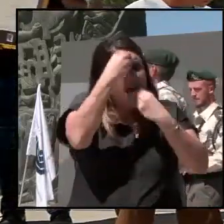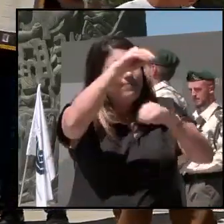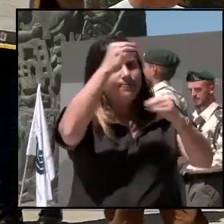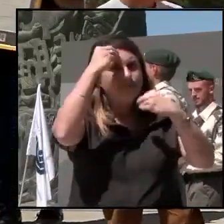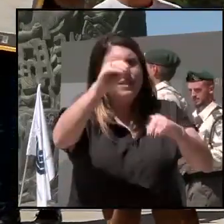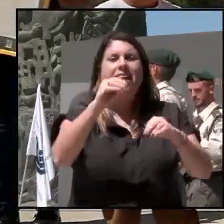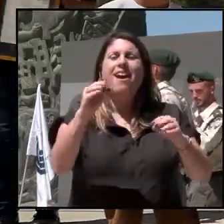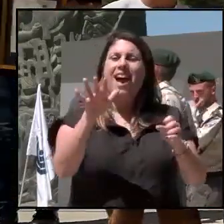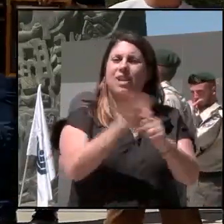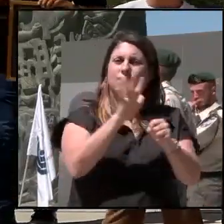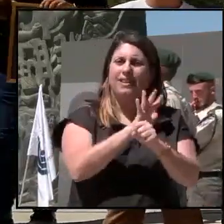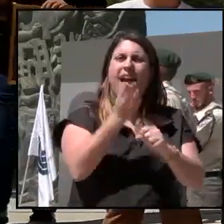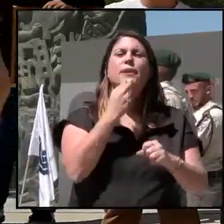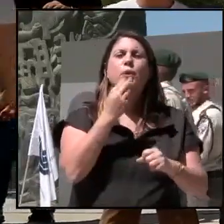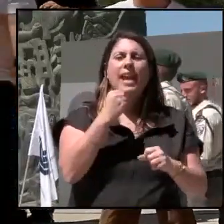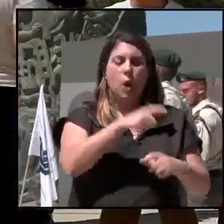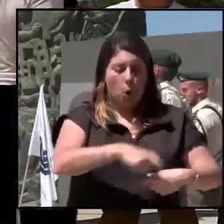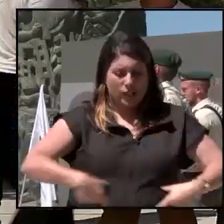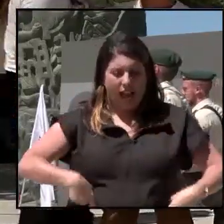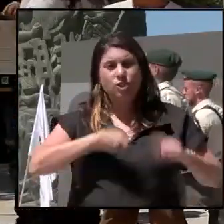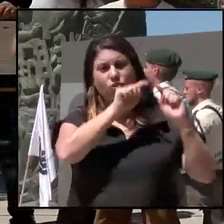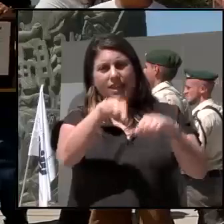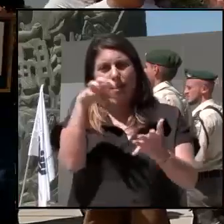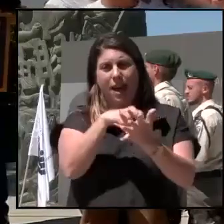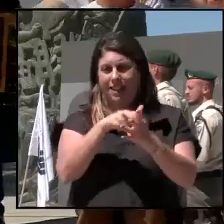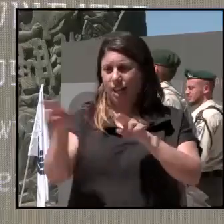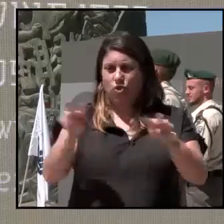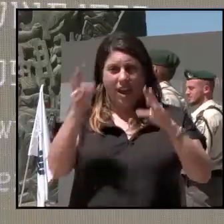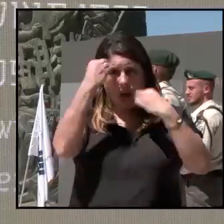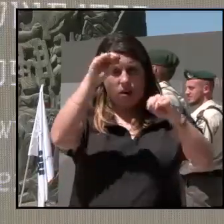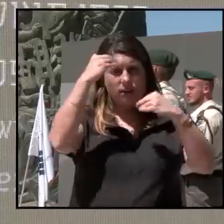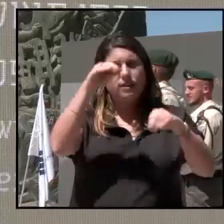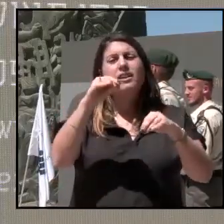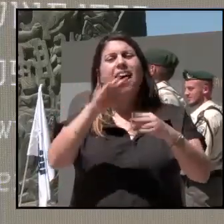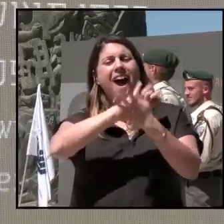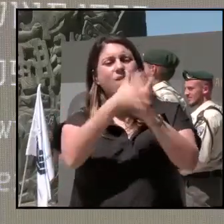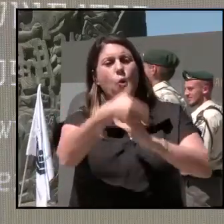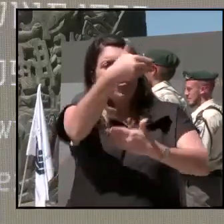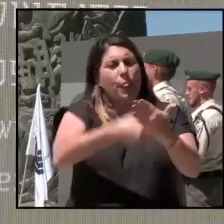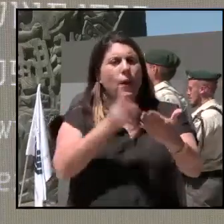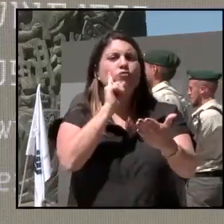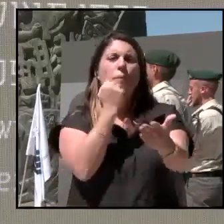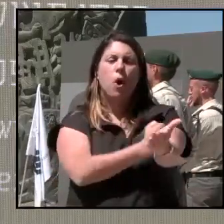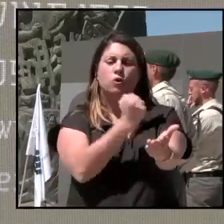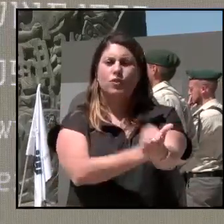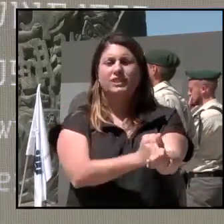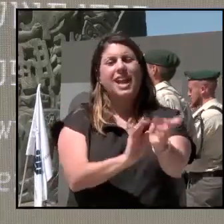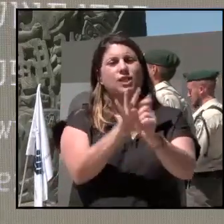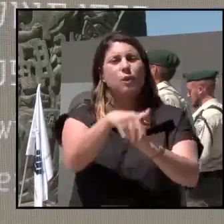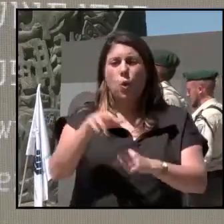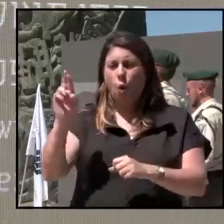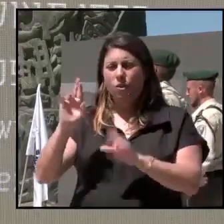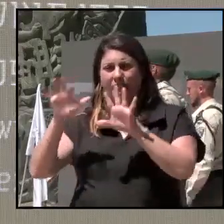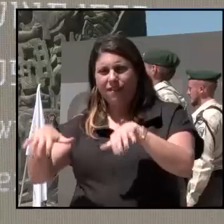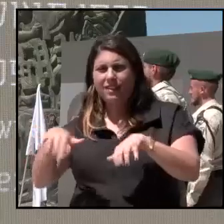יהודי הונגריה שהתחילה להגיע למחנה. שני הדיווחים שחיברו הפכו לדוח אושוויץ והשפיעו על רוזוולט